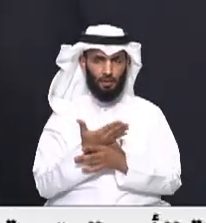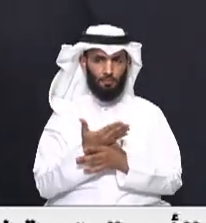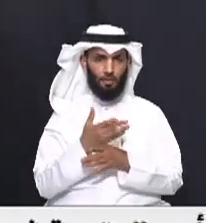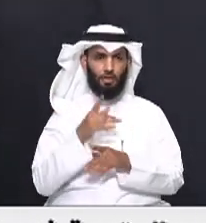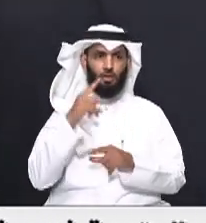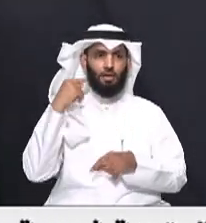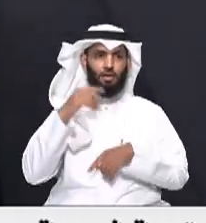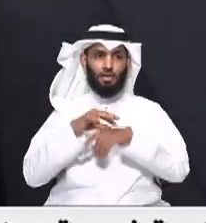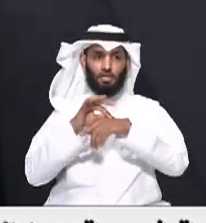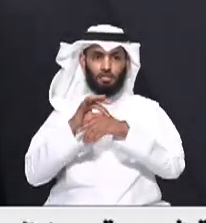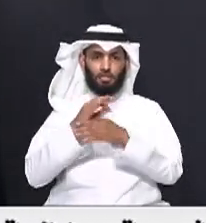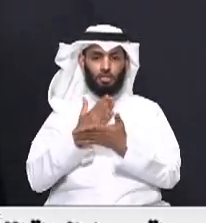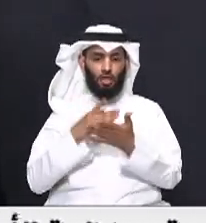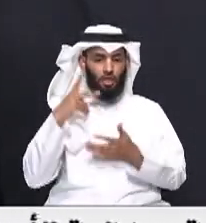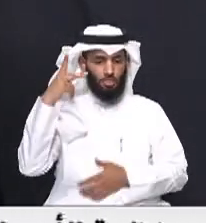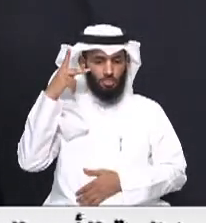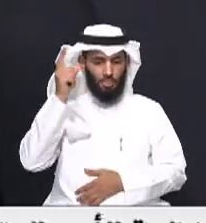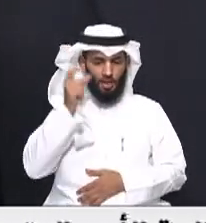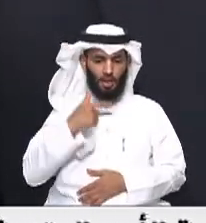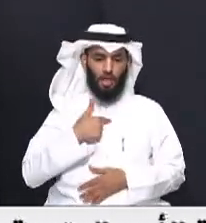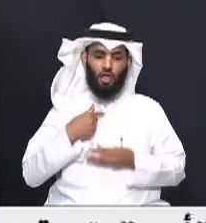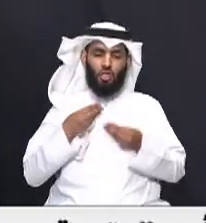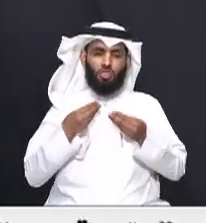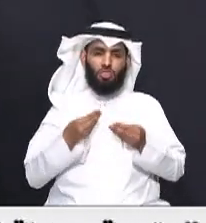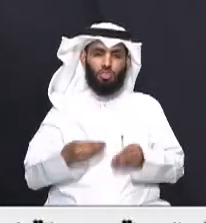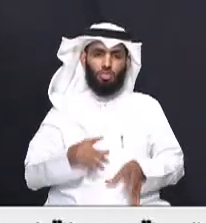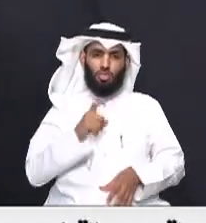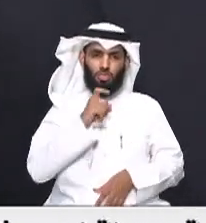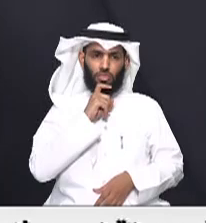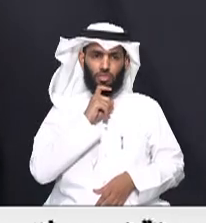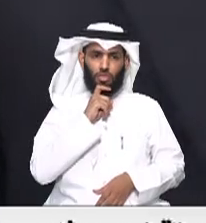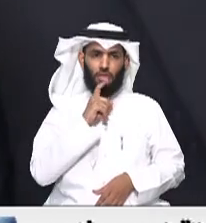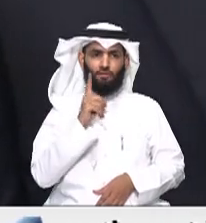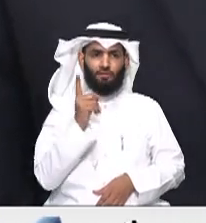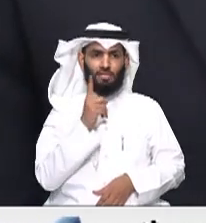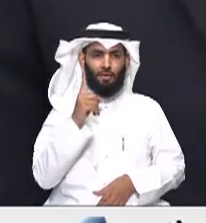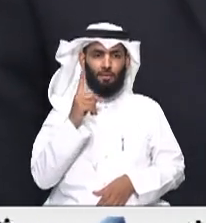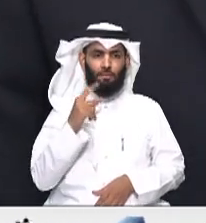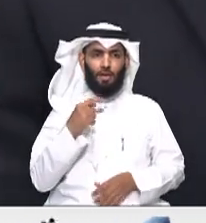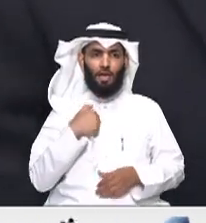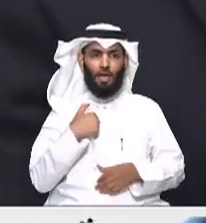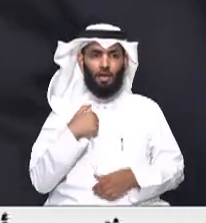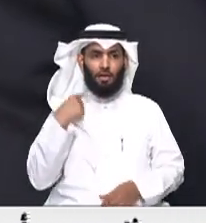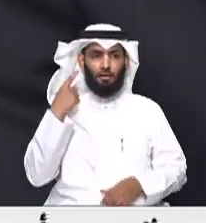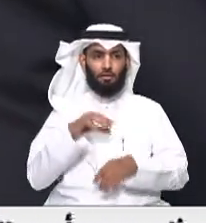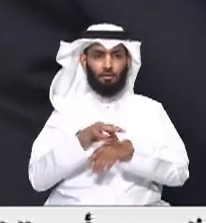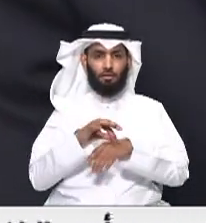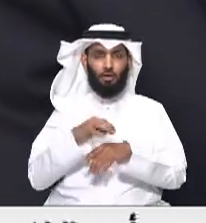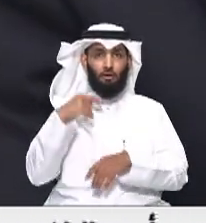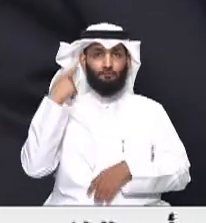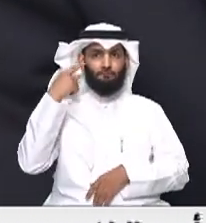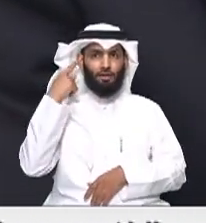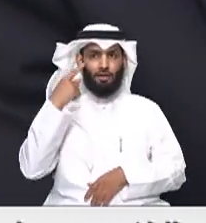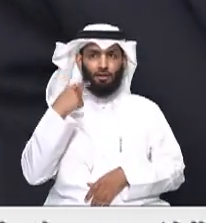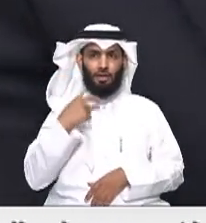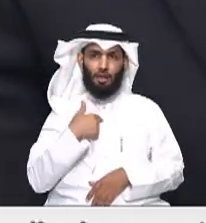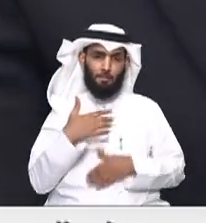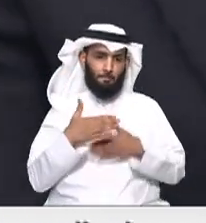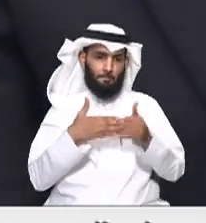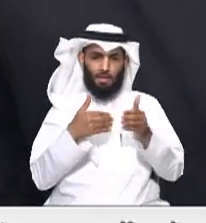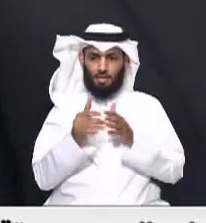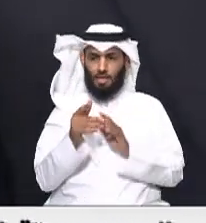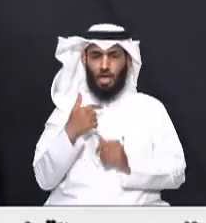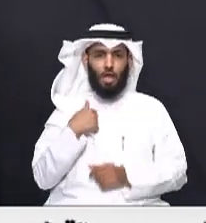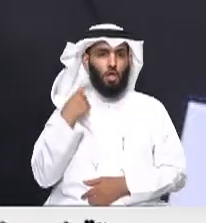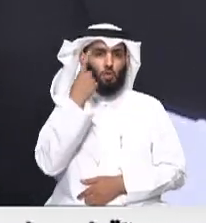نقلا عن غوتيريش الذي قال أن هناك من ينظر إلى نفسه وكأنه خارج نطاق المحاسبة،